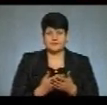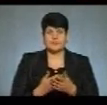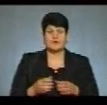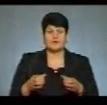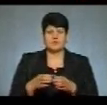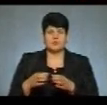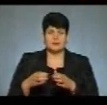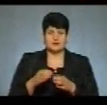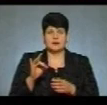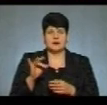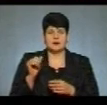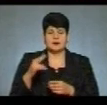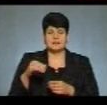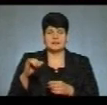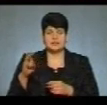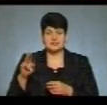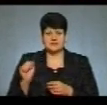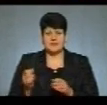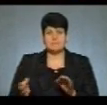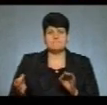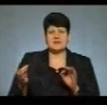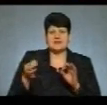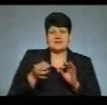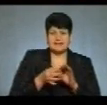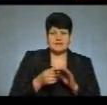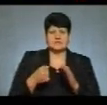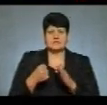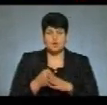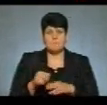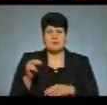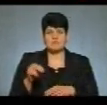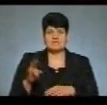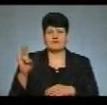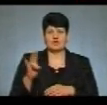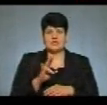району, Радушівка і Бриків Шумського району приєднались до Православної церкви України.